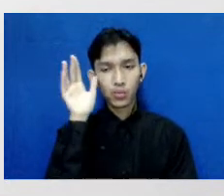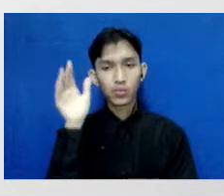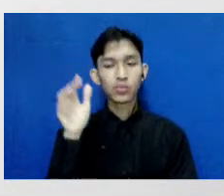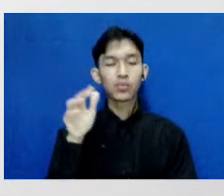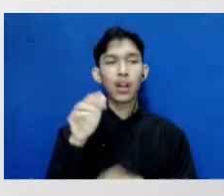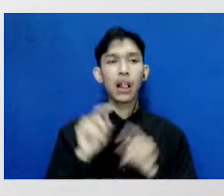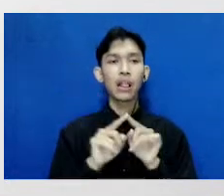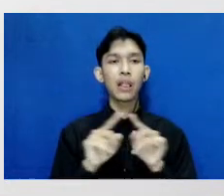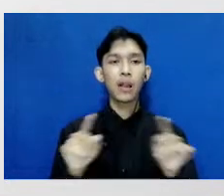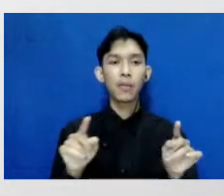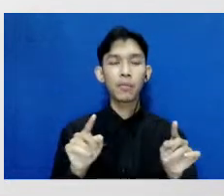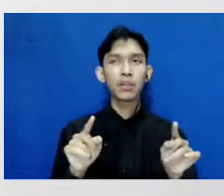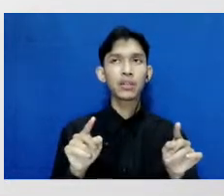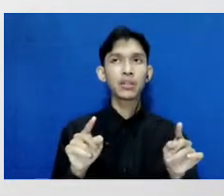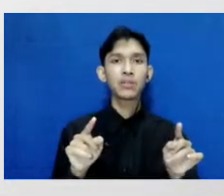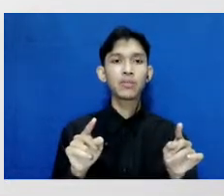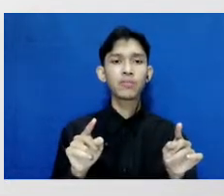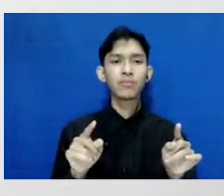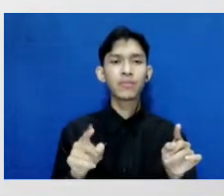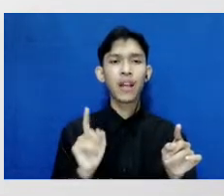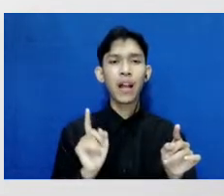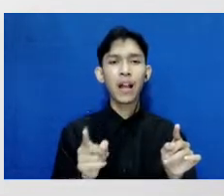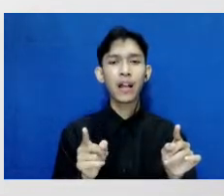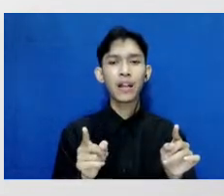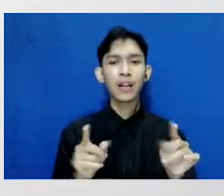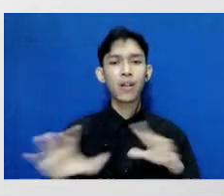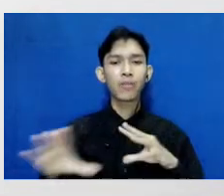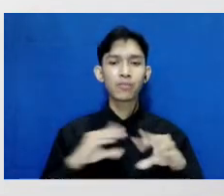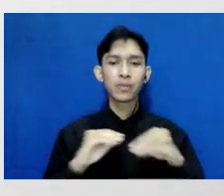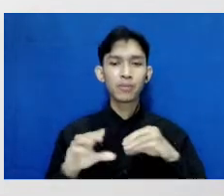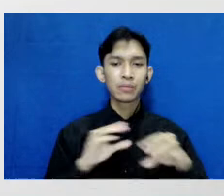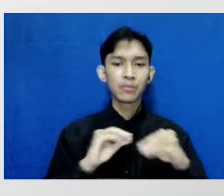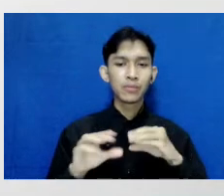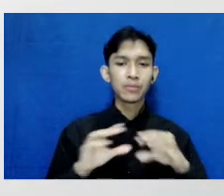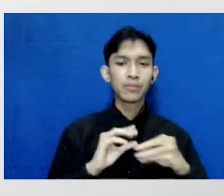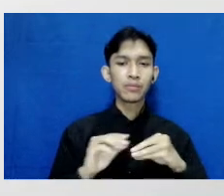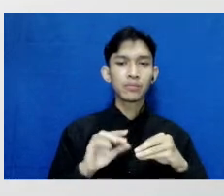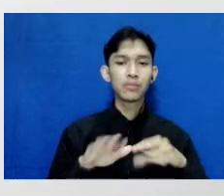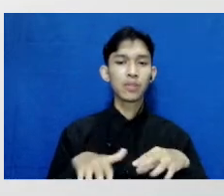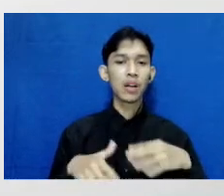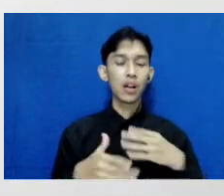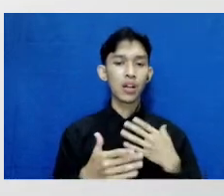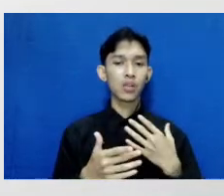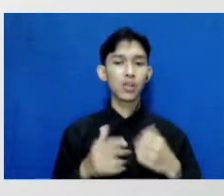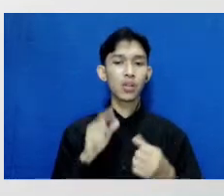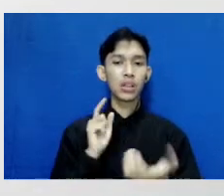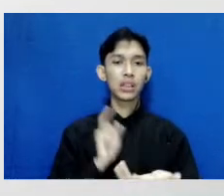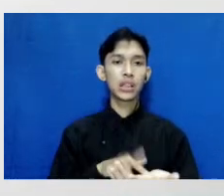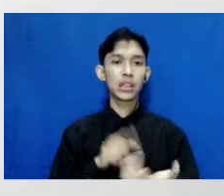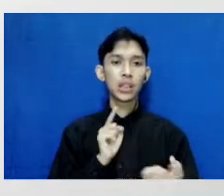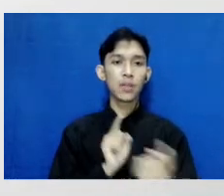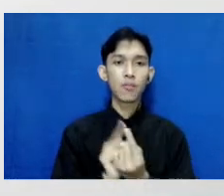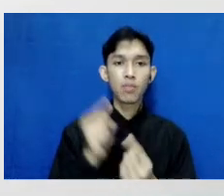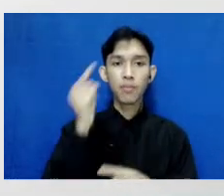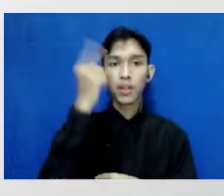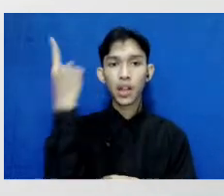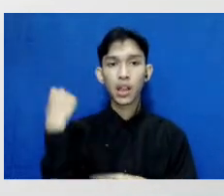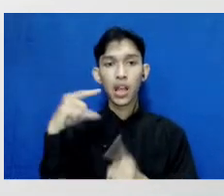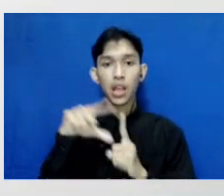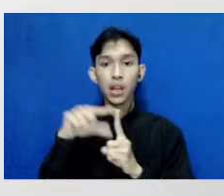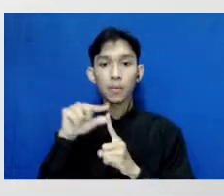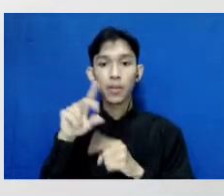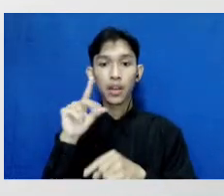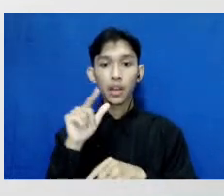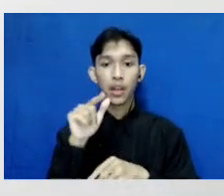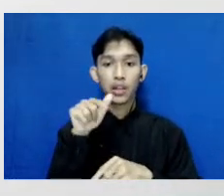tetapi adanya pembahasan-pembahasan atau titik temu antara pemerintah dan DPR